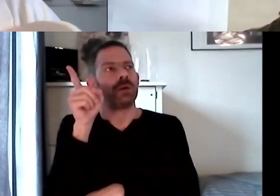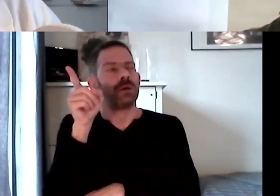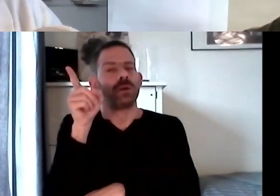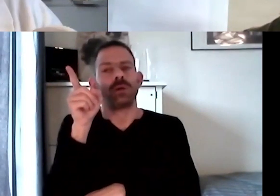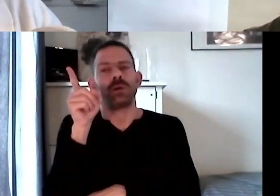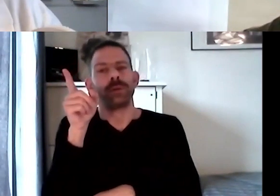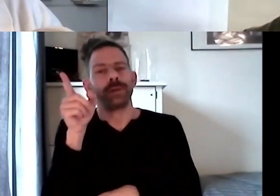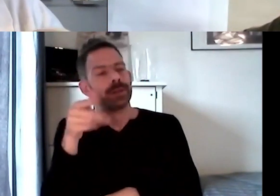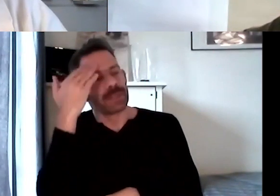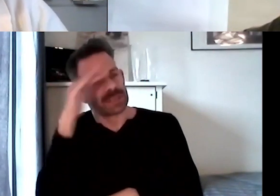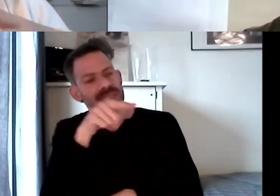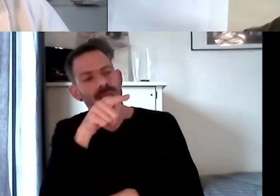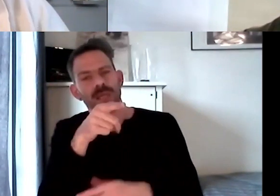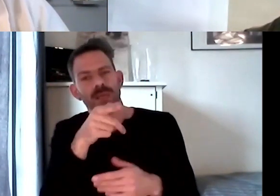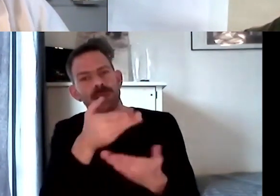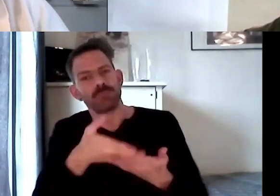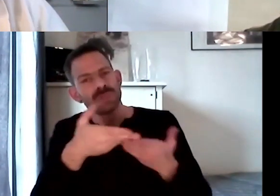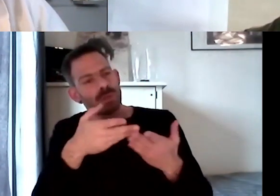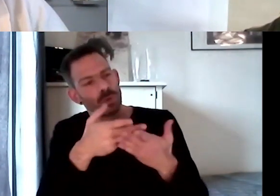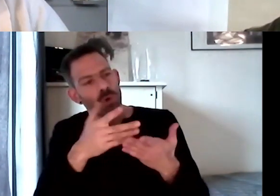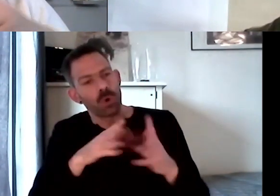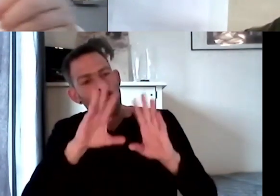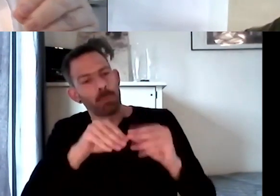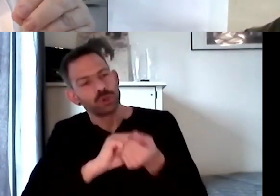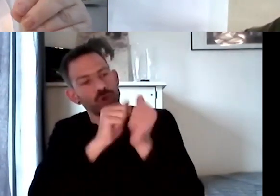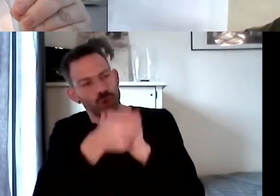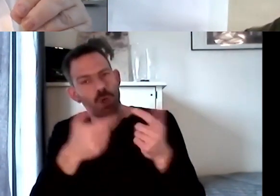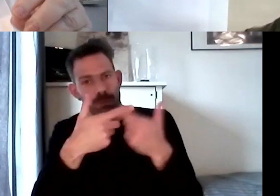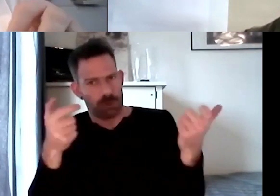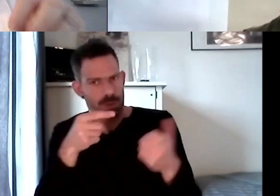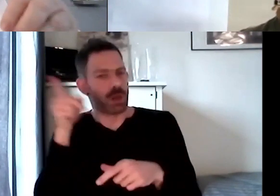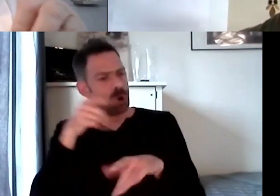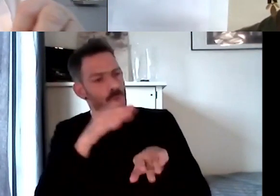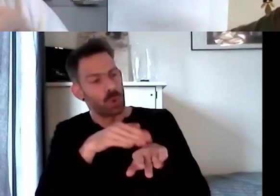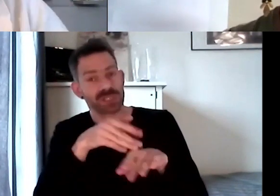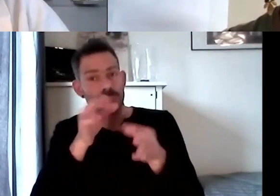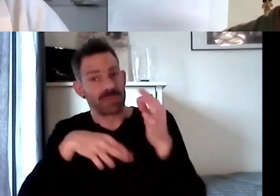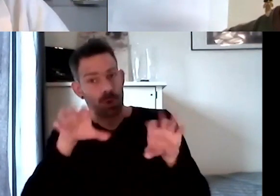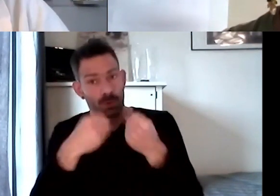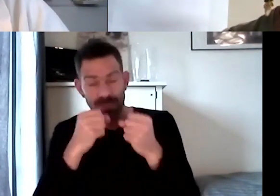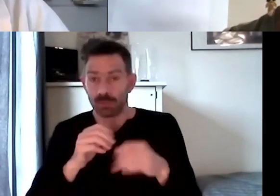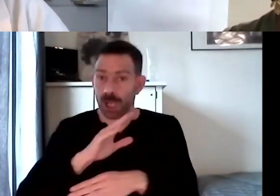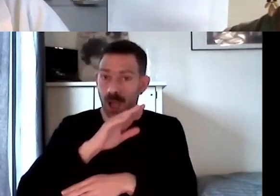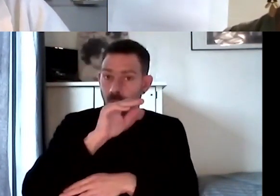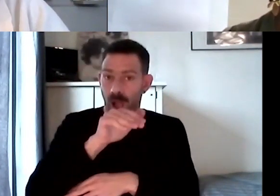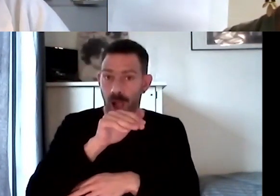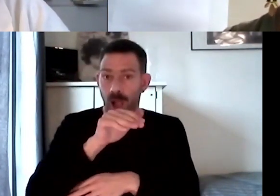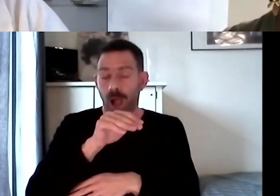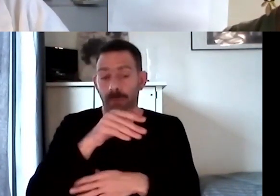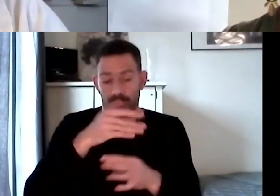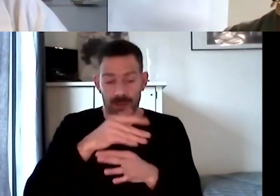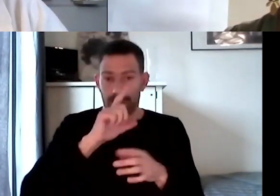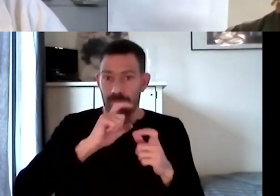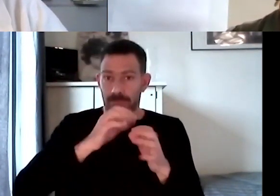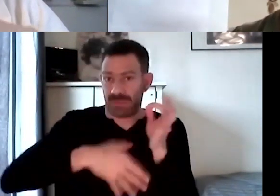en situation de reclassement, etc. Et donc, on va faire un bilan de compétences. À la suite de ce bilan, la personne pourra travailler avec le RH pour obtenir un